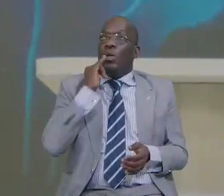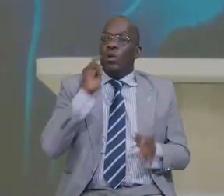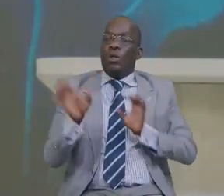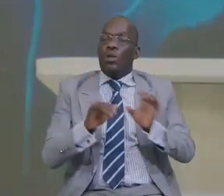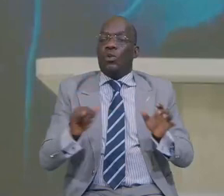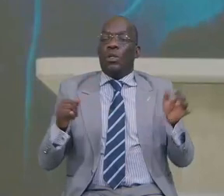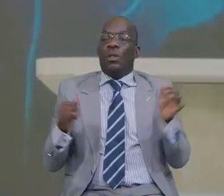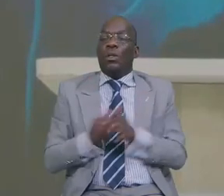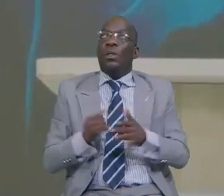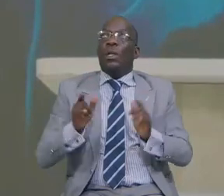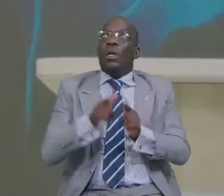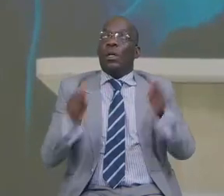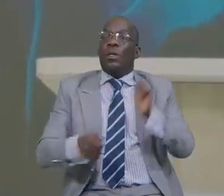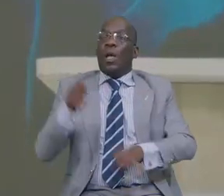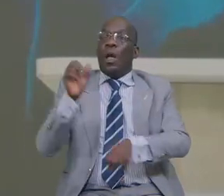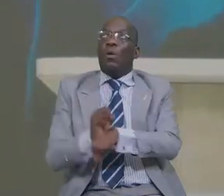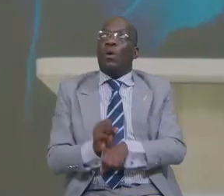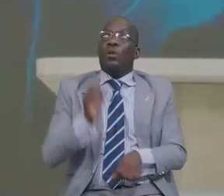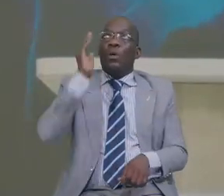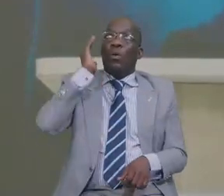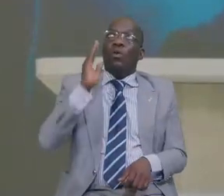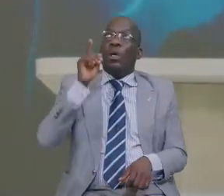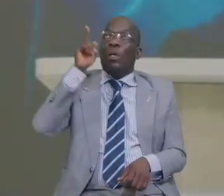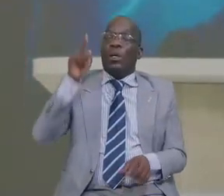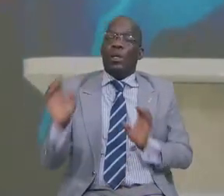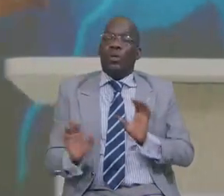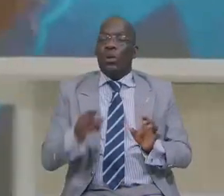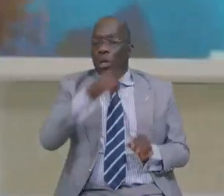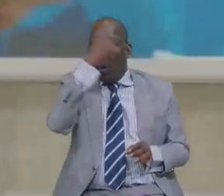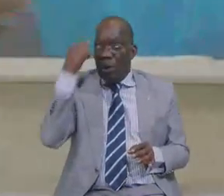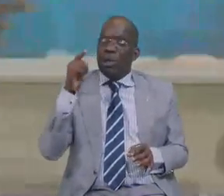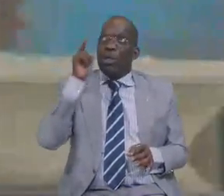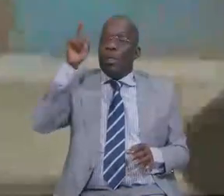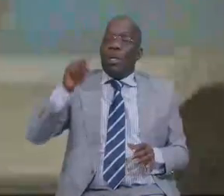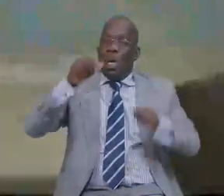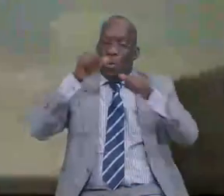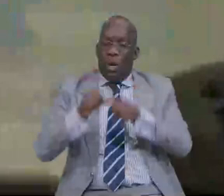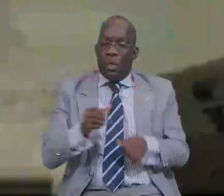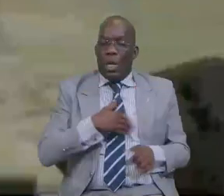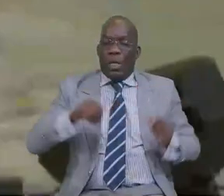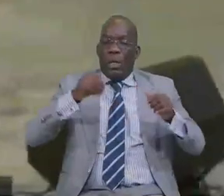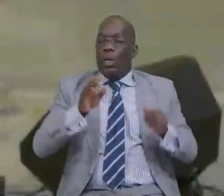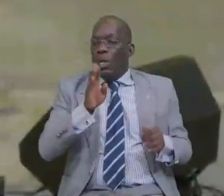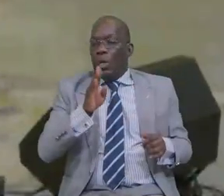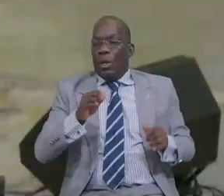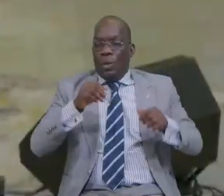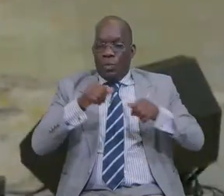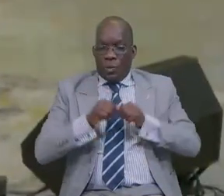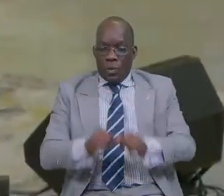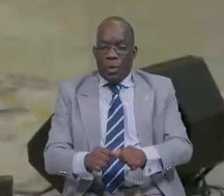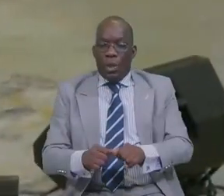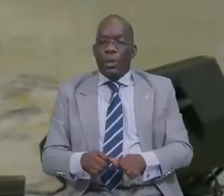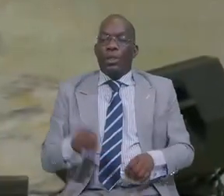Ainsi donc, il en fera de plus grandes parce que parce qu'il demeure et habite en toi. Et il en fera de plus